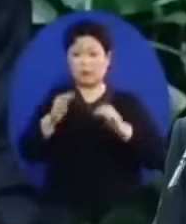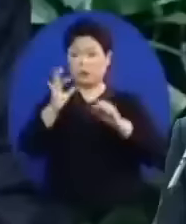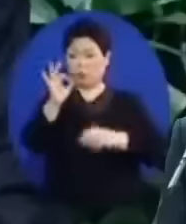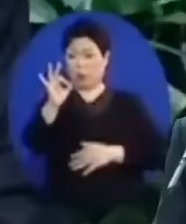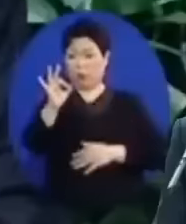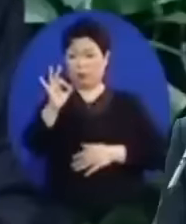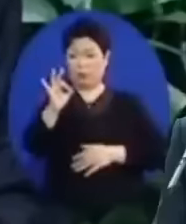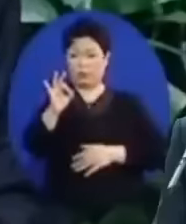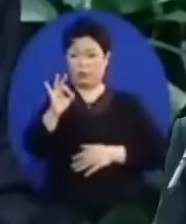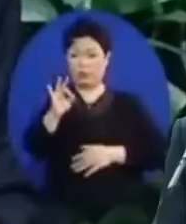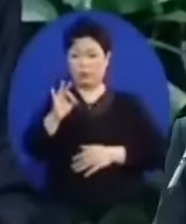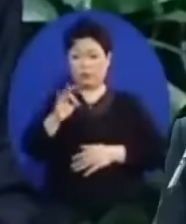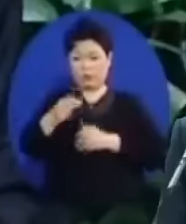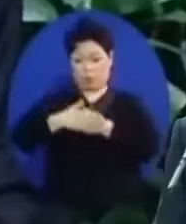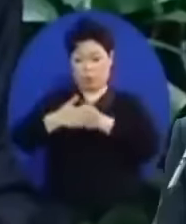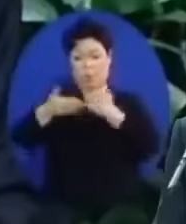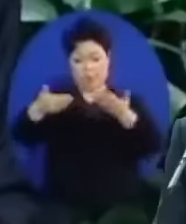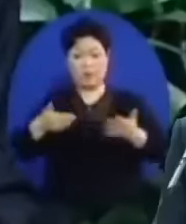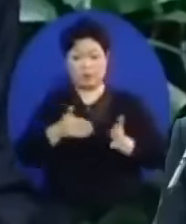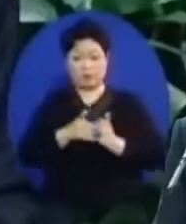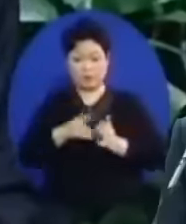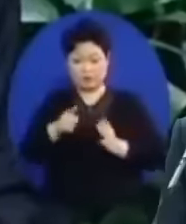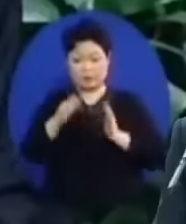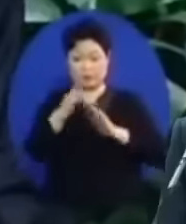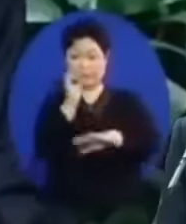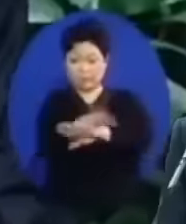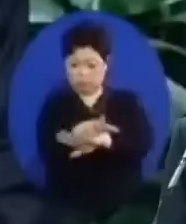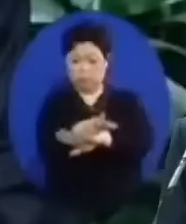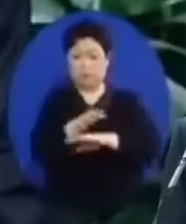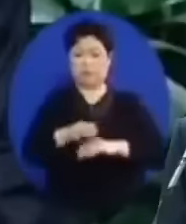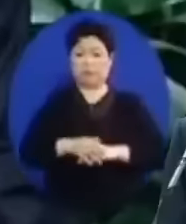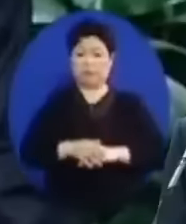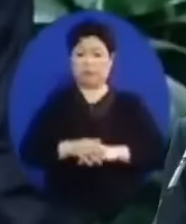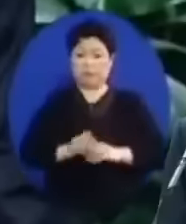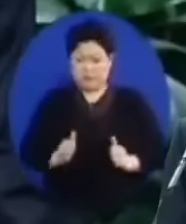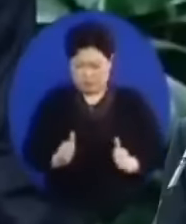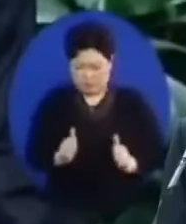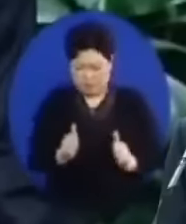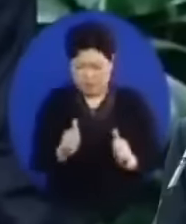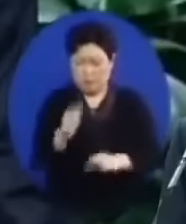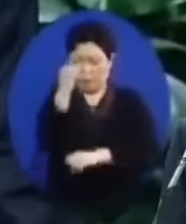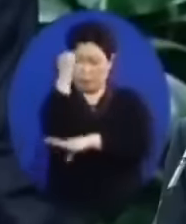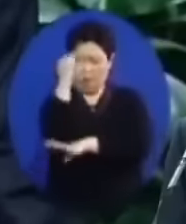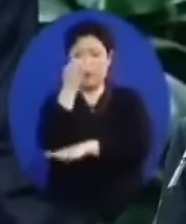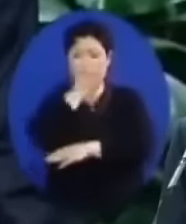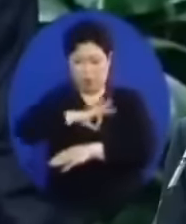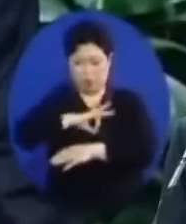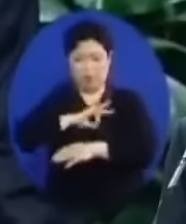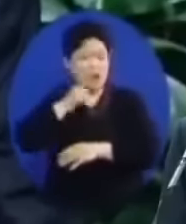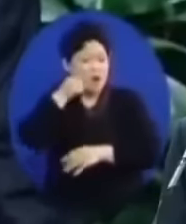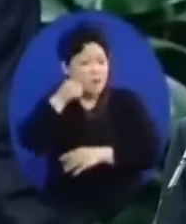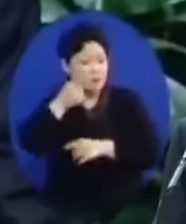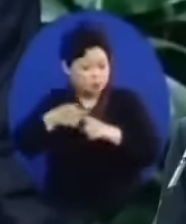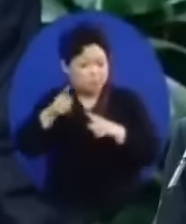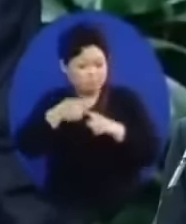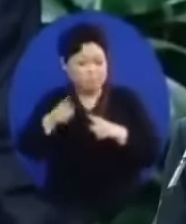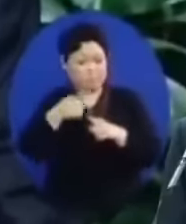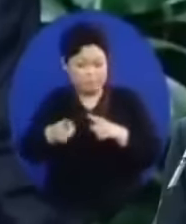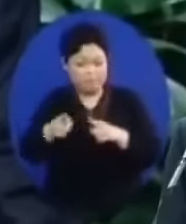돈을 론 받아서 그 주택을 샀는데 열심히 원금과 이자를 매달 갚으면서